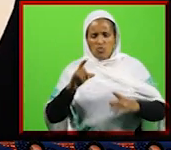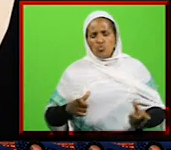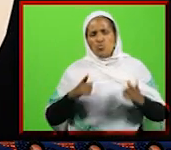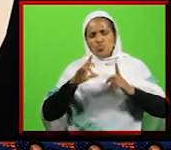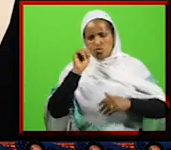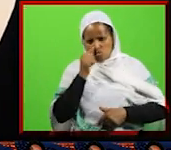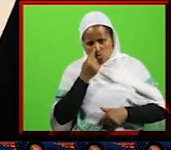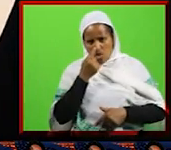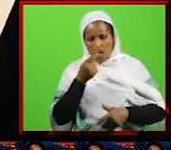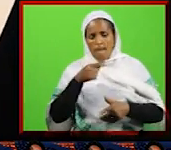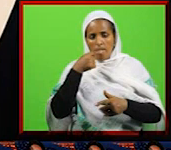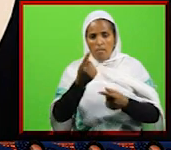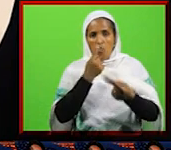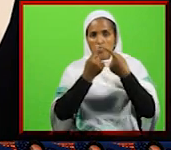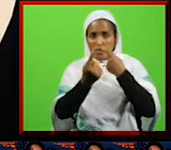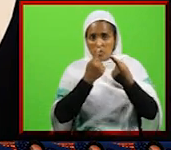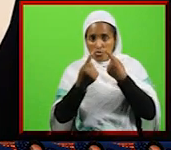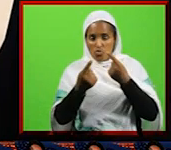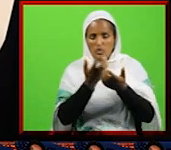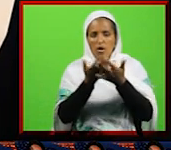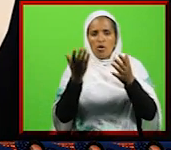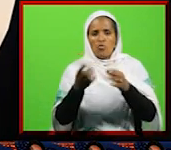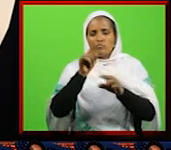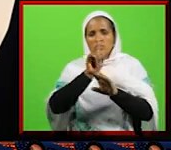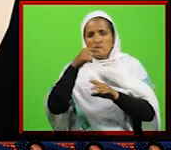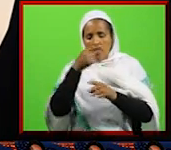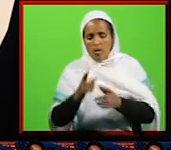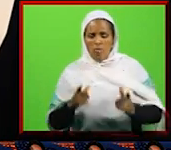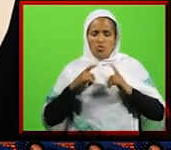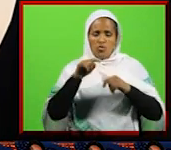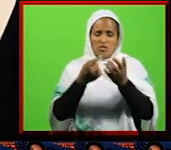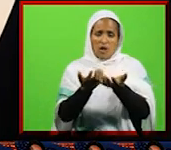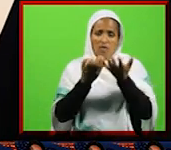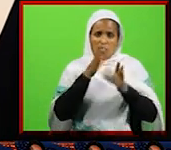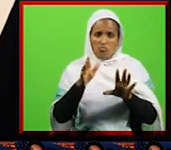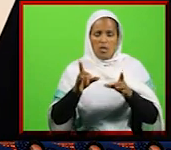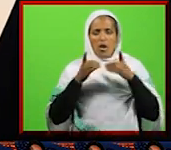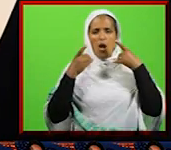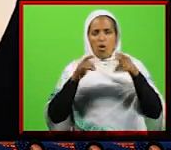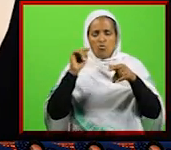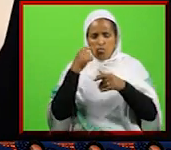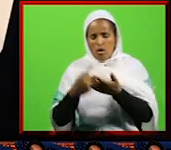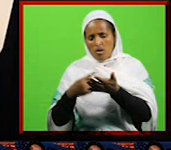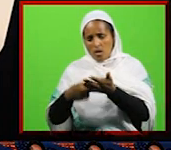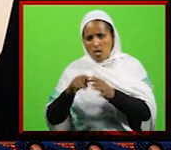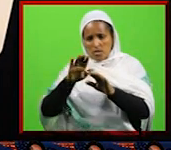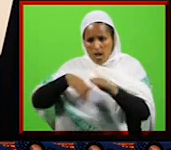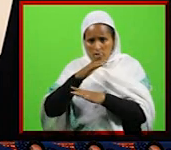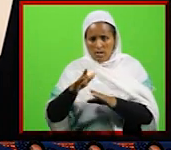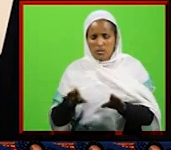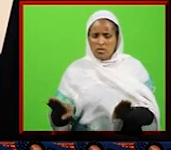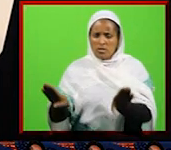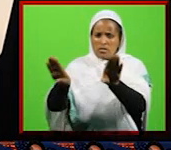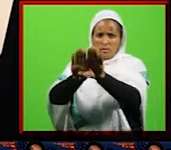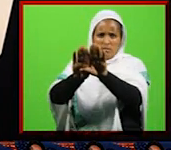እንዲህ ነው ኑሮ ሰልችቶኛል፣ ምናምን በሚባሉ አባባሎች ነገሩ ምንድን ነው ሲባል መኖር ስላልፈለግኩ ብለው ለሽማግሌም ለካህኑ